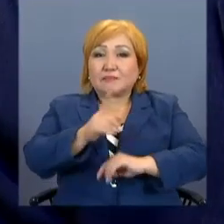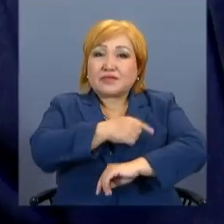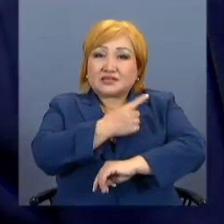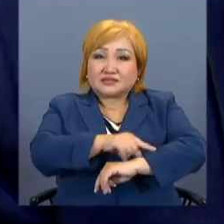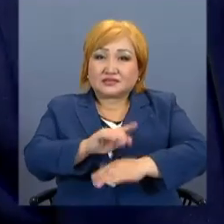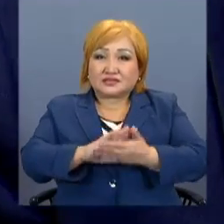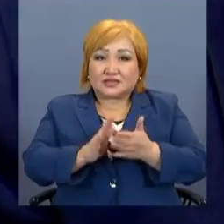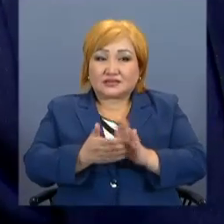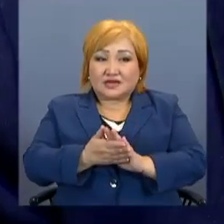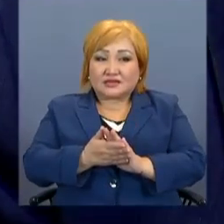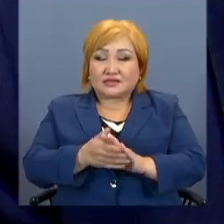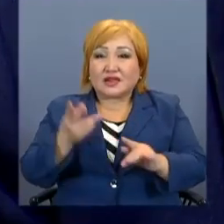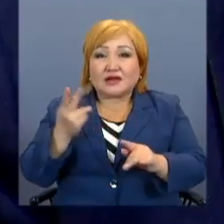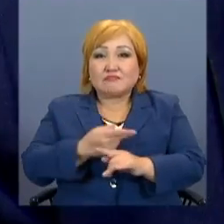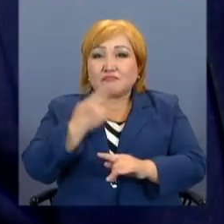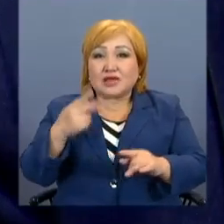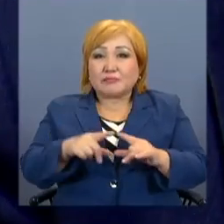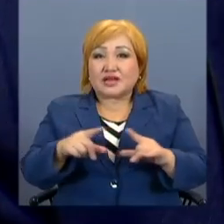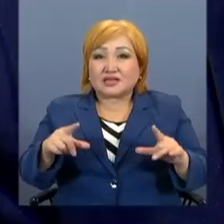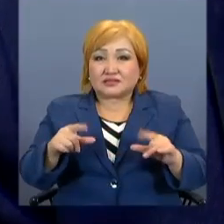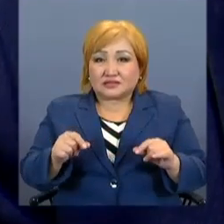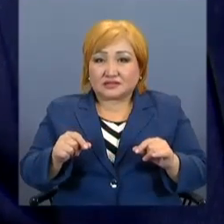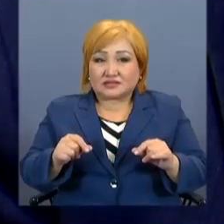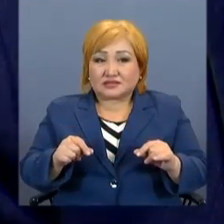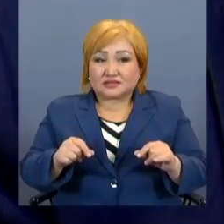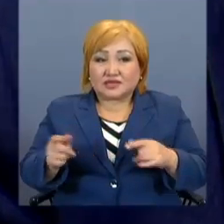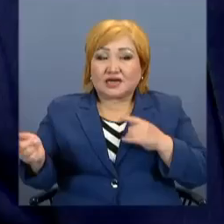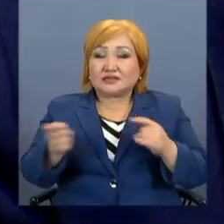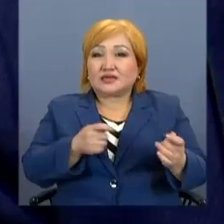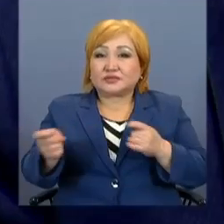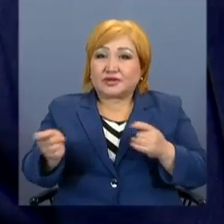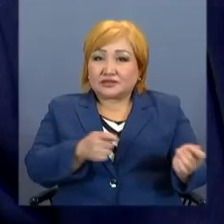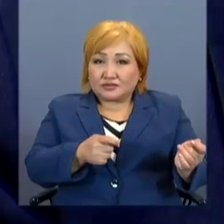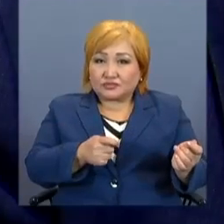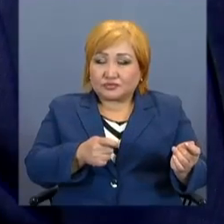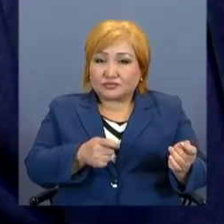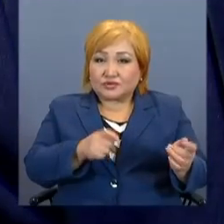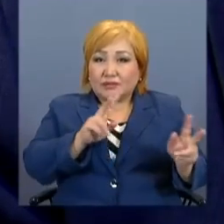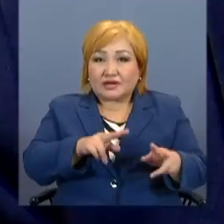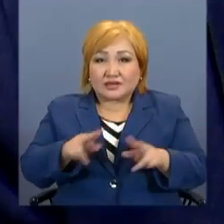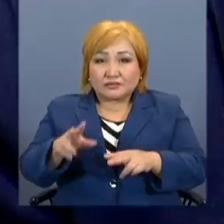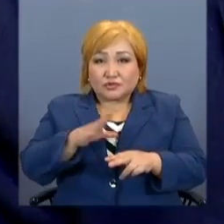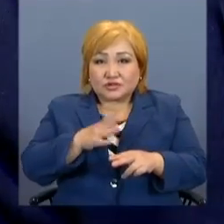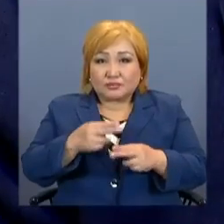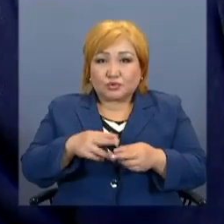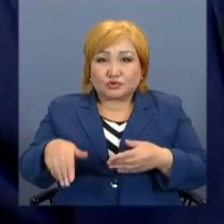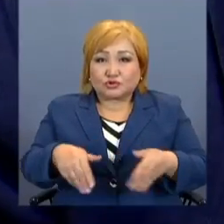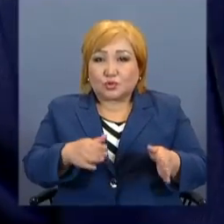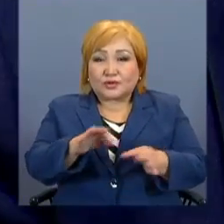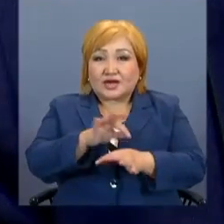билетсіз жолда жол билетсіз тасымалдаудың ғана бақыланатын болса, бұл жол картасында